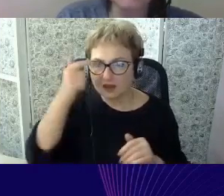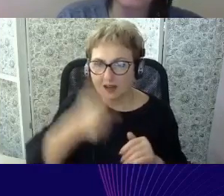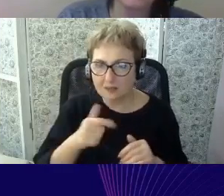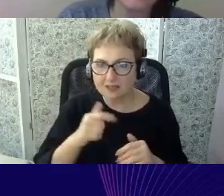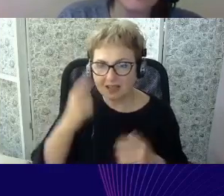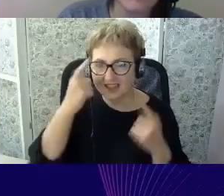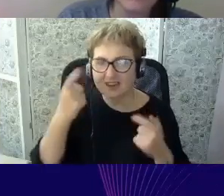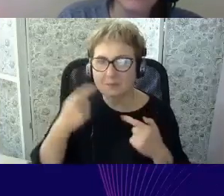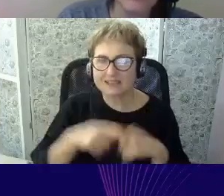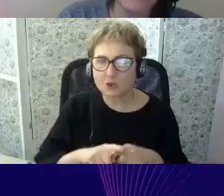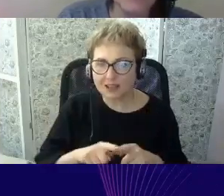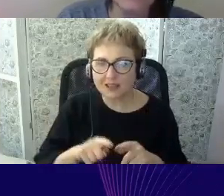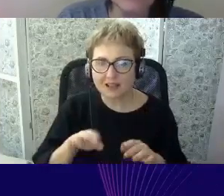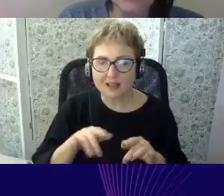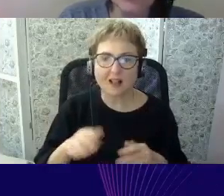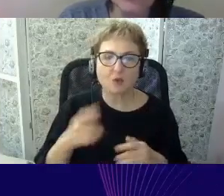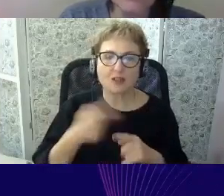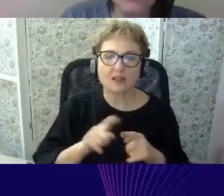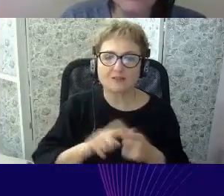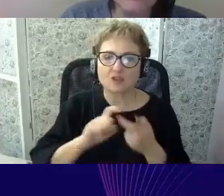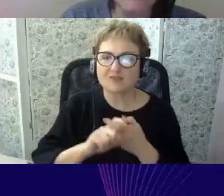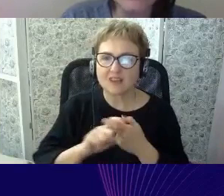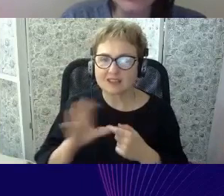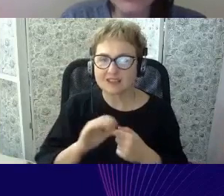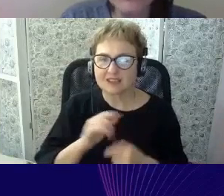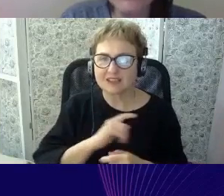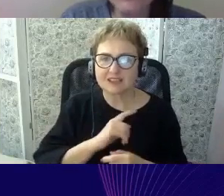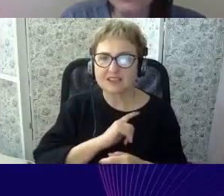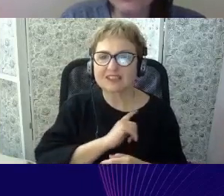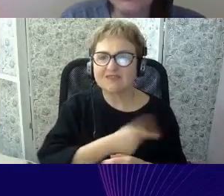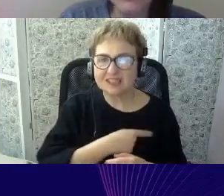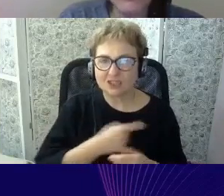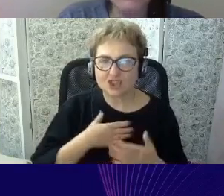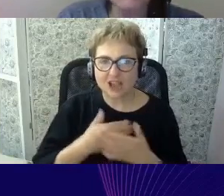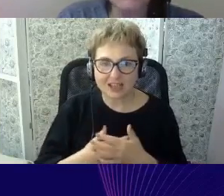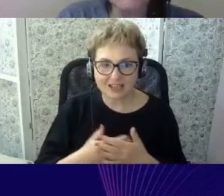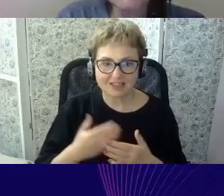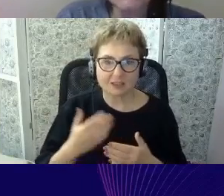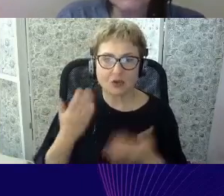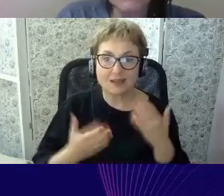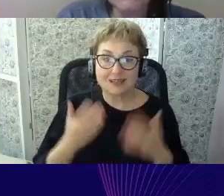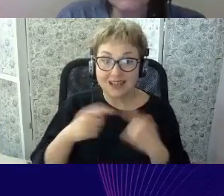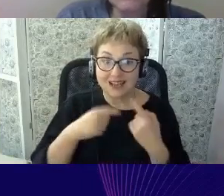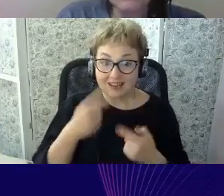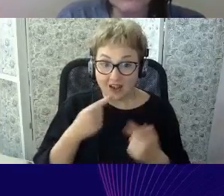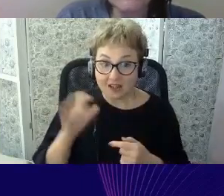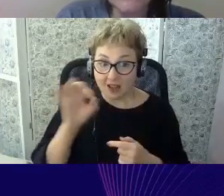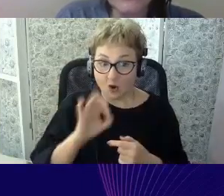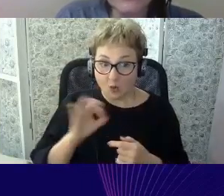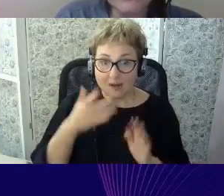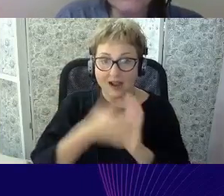грамотность, информационные технологии, это то, что связано с физической активностью. Если говорить